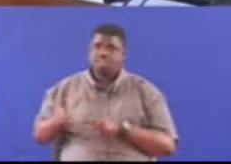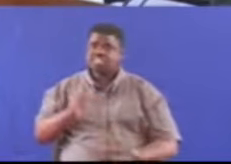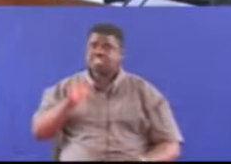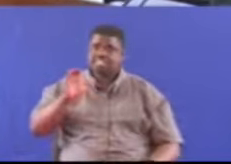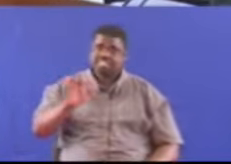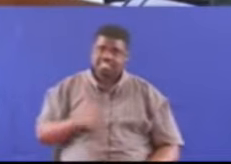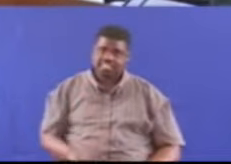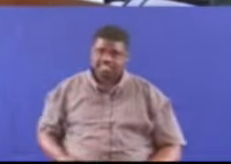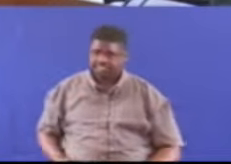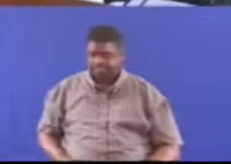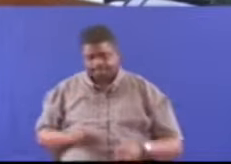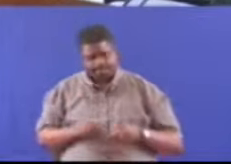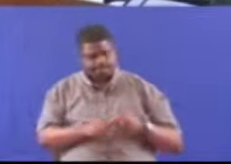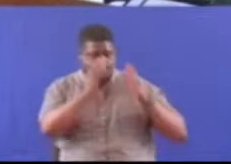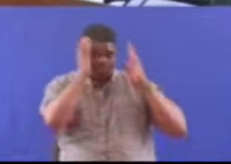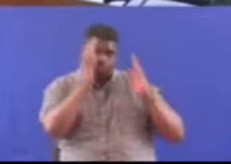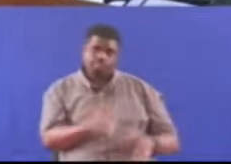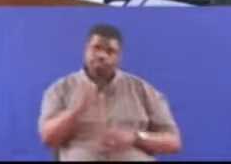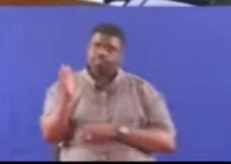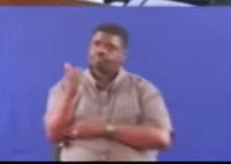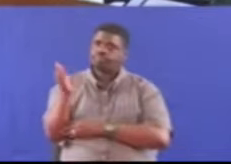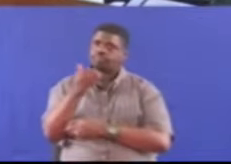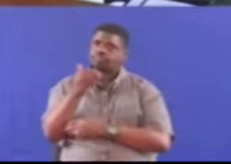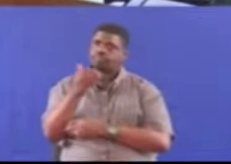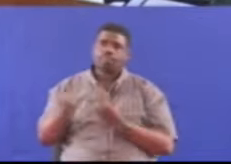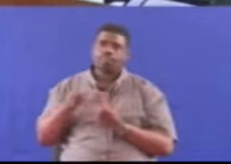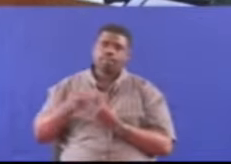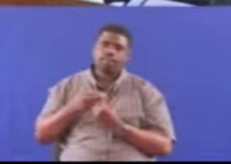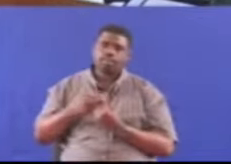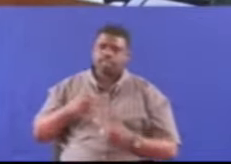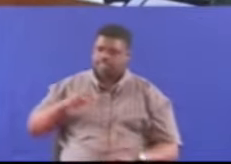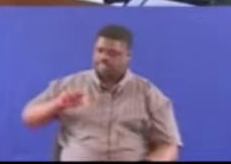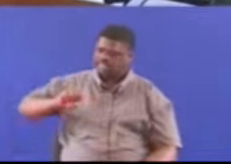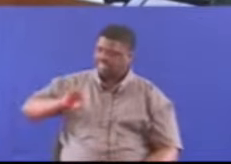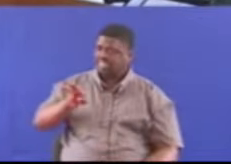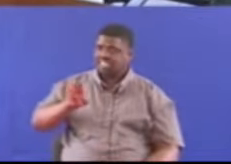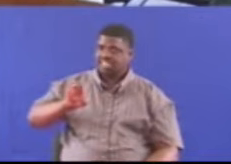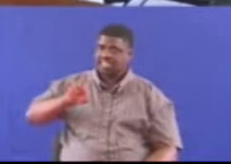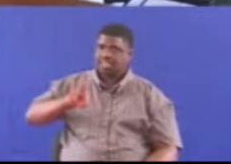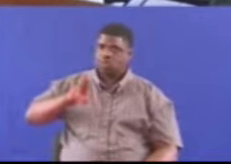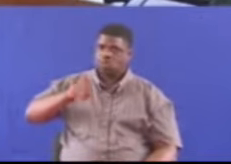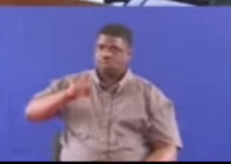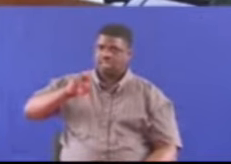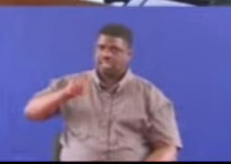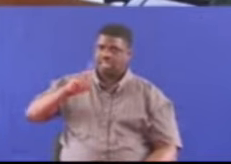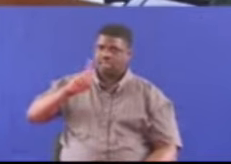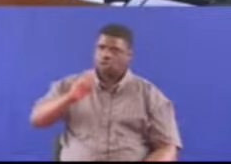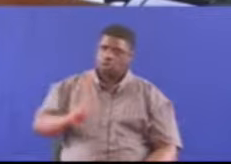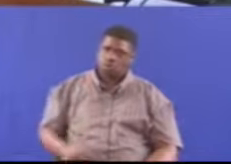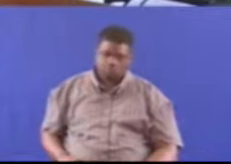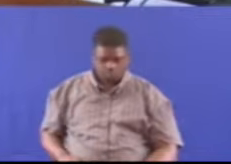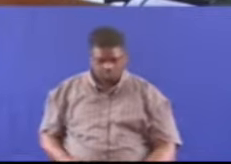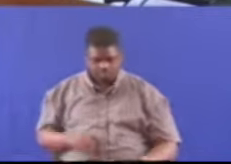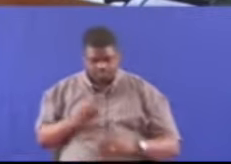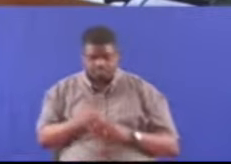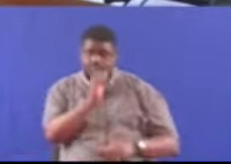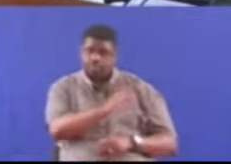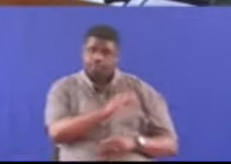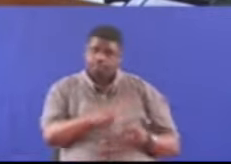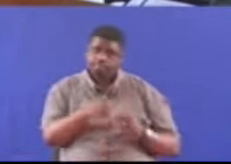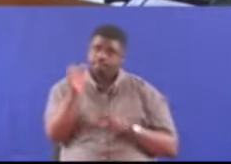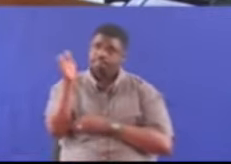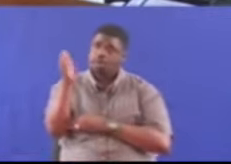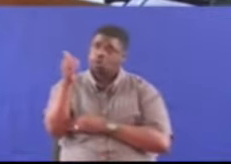naibu mawaziri na Mheshimiwa Balozi Dr. Samuel Shelukino katibu mkuu. pamoja nayo